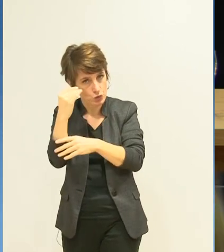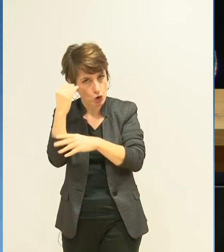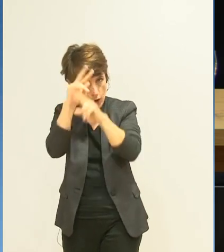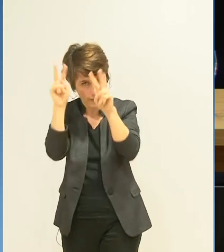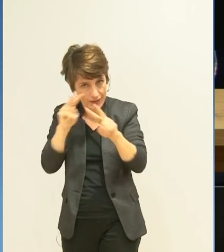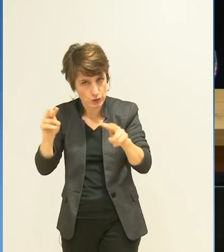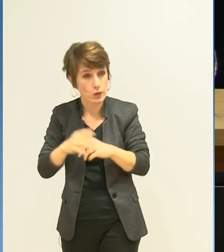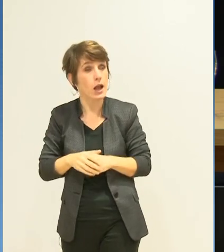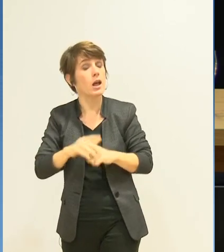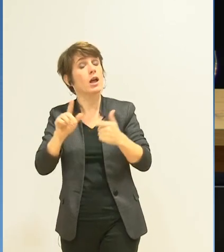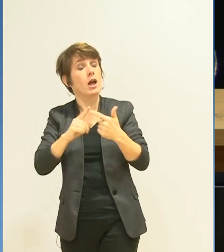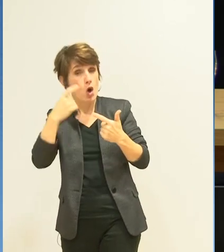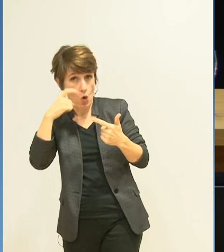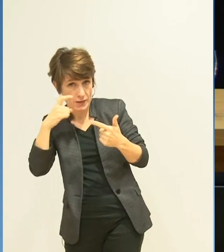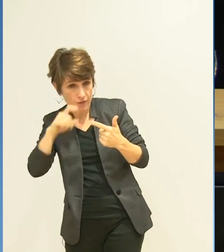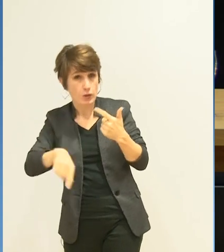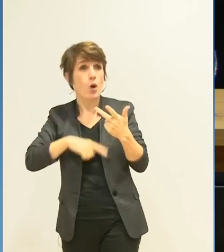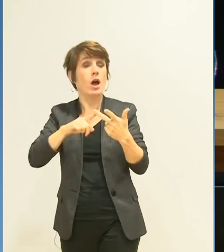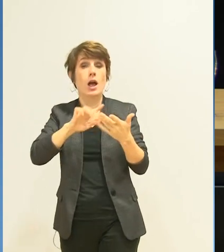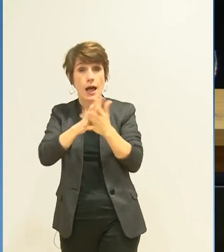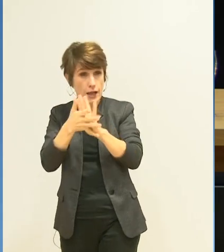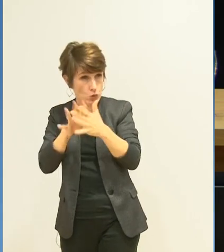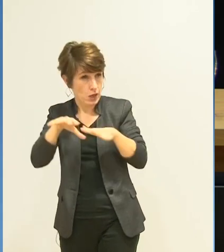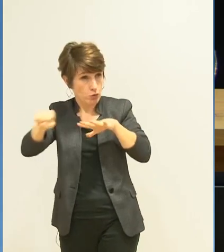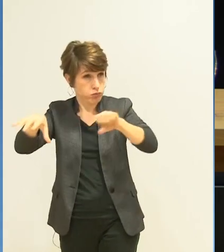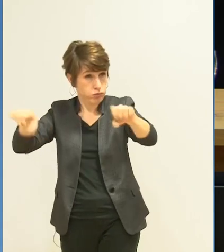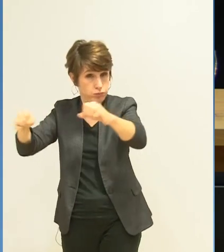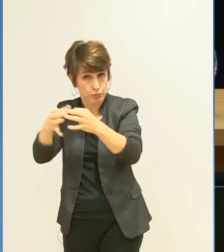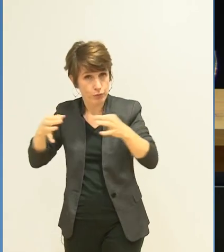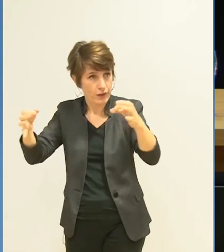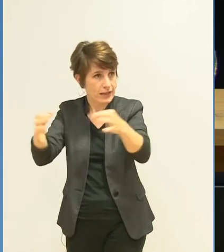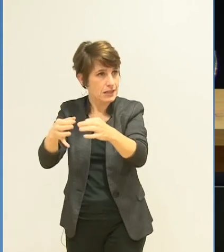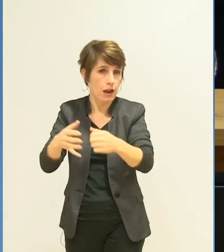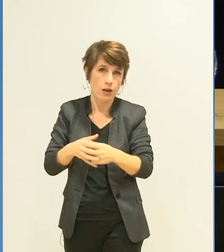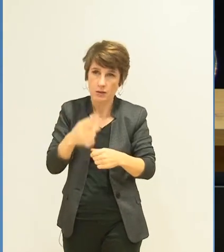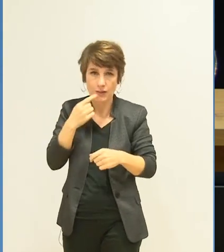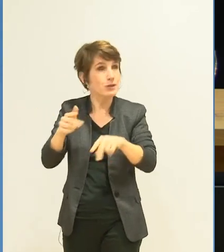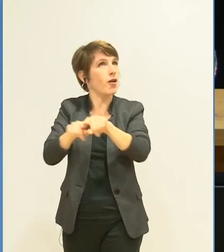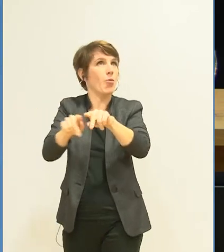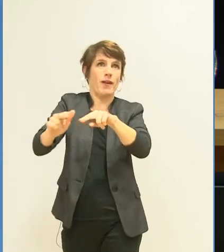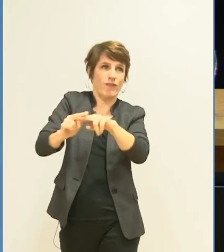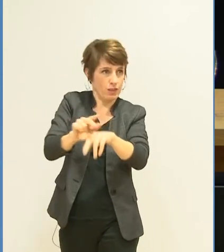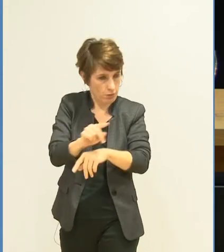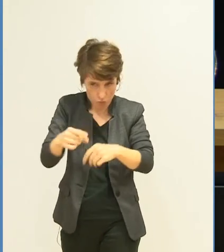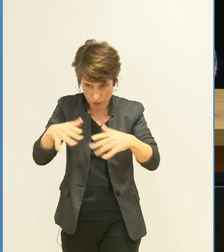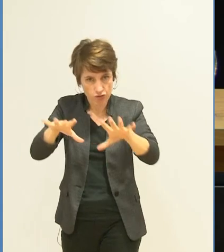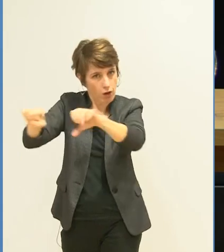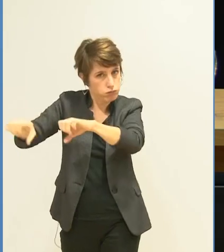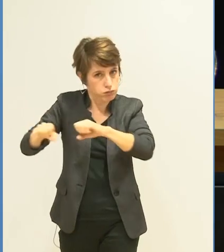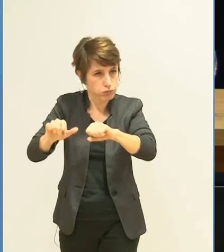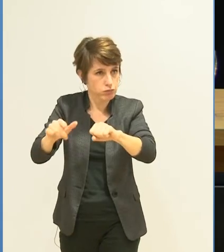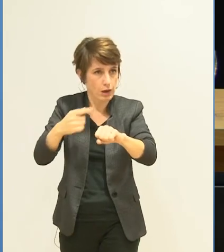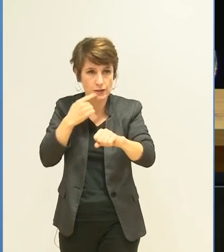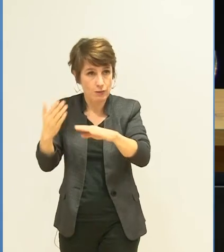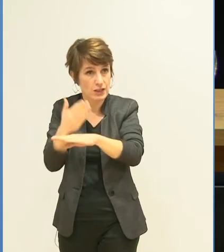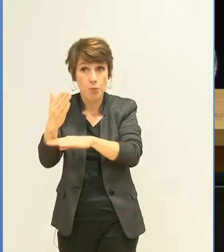les associations qui utilisent les salles tendant un peu le cou à la réalité des lieux et faussant ainsi le projet dès son départ